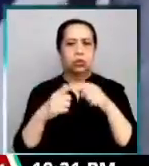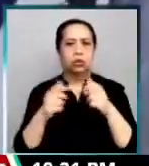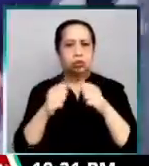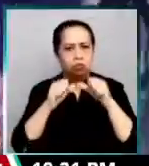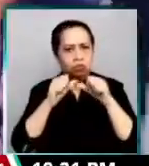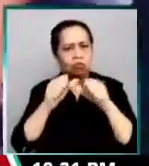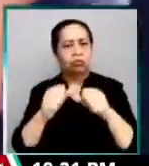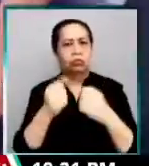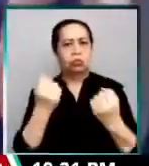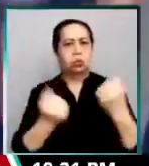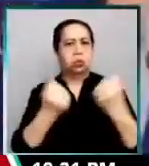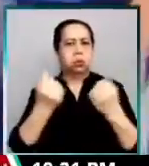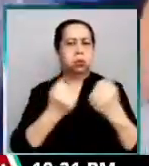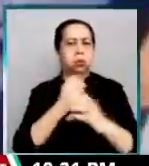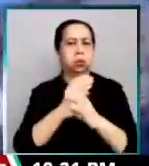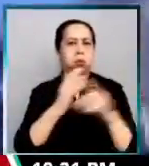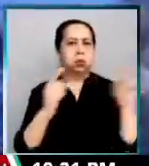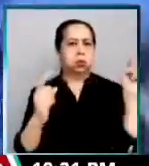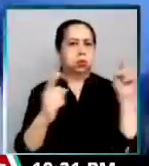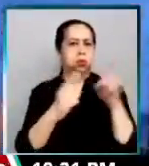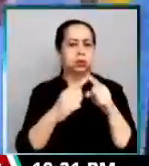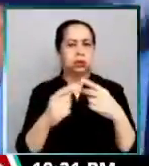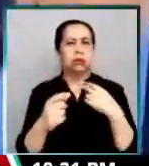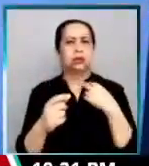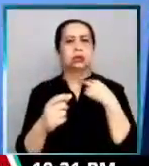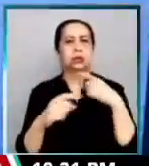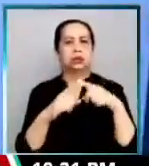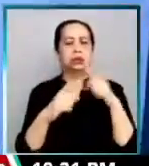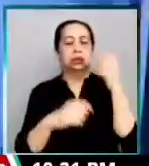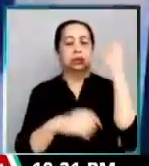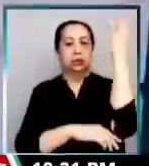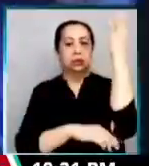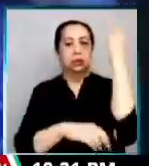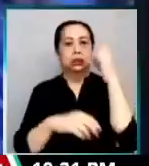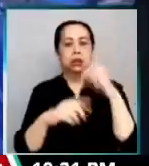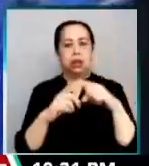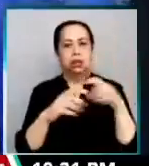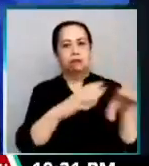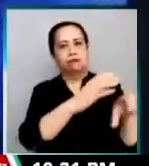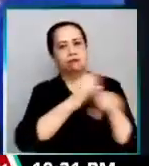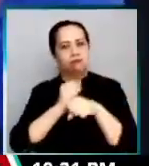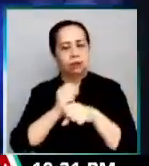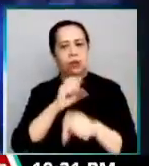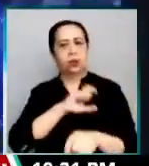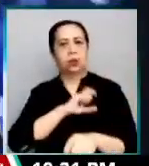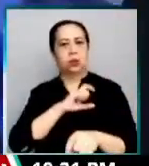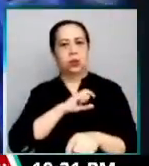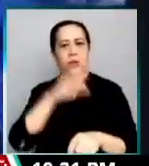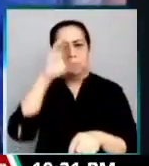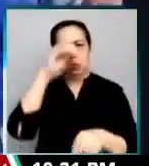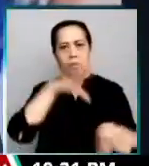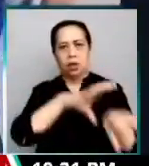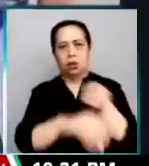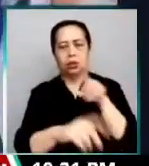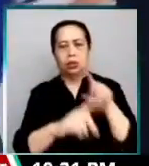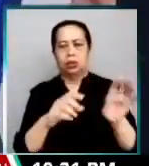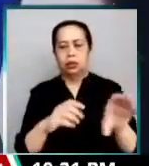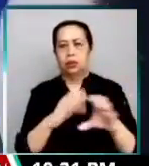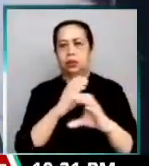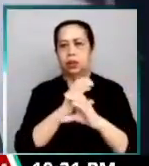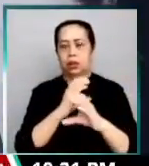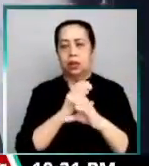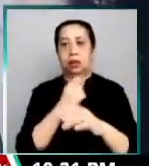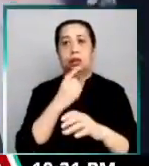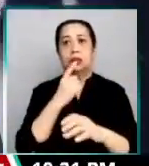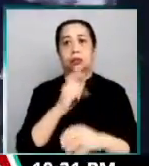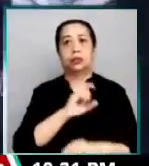sasakyan. Hanggang sa tumukod ang kotse sa isang poste at kinaladkad ng mga pulis ang lalaki palabas ng sasakyan. Ayon sa